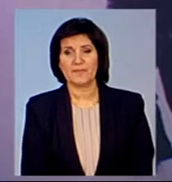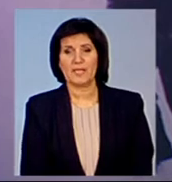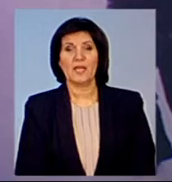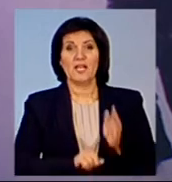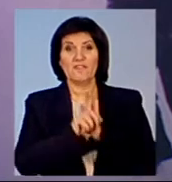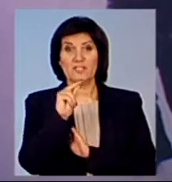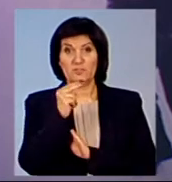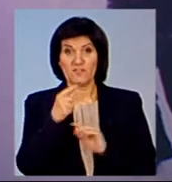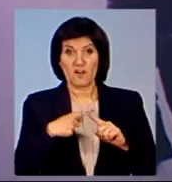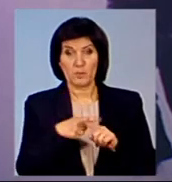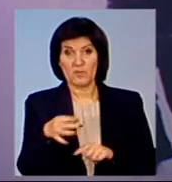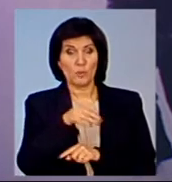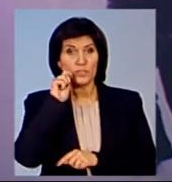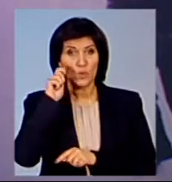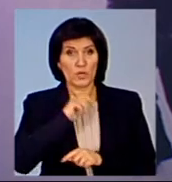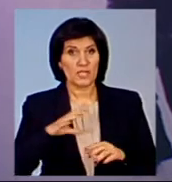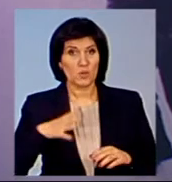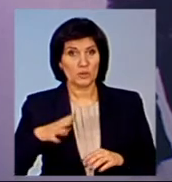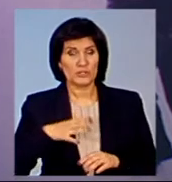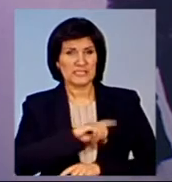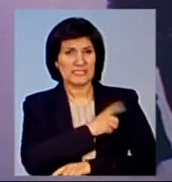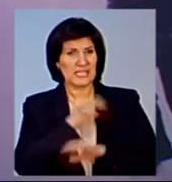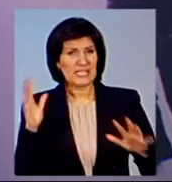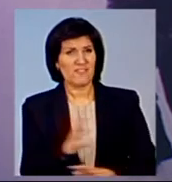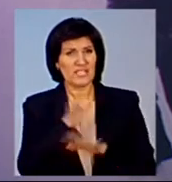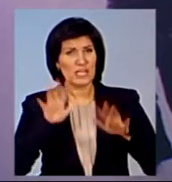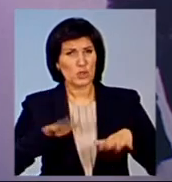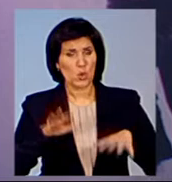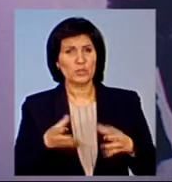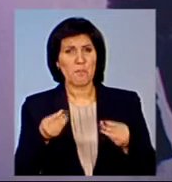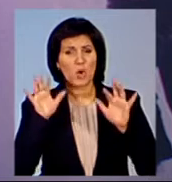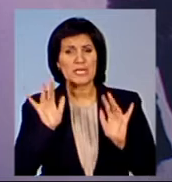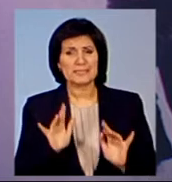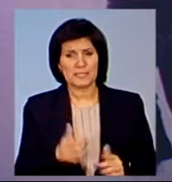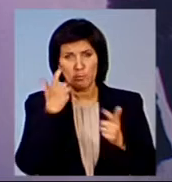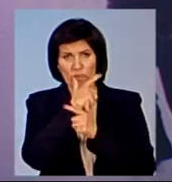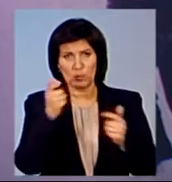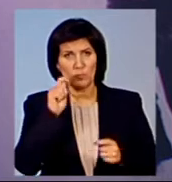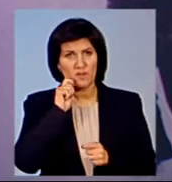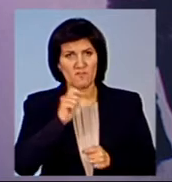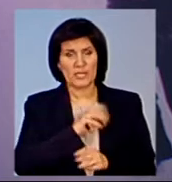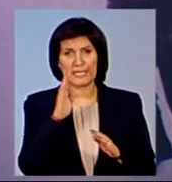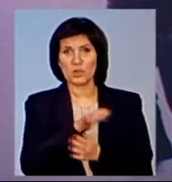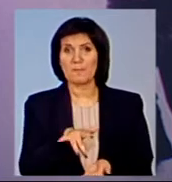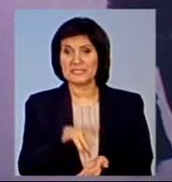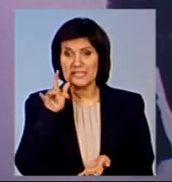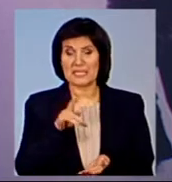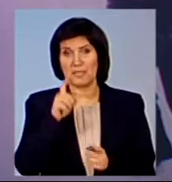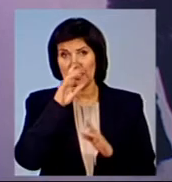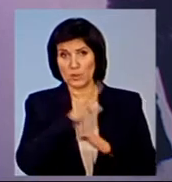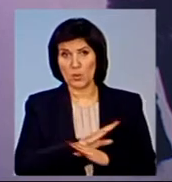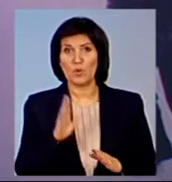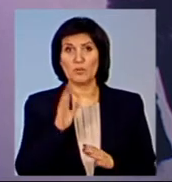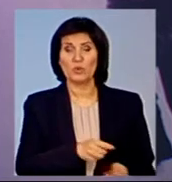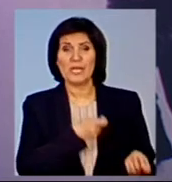Від четверга в половині областей України очікують на сильний вітер, дощ та мокрий сніг, повідомили в Укргідрометцентрі. Негоду принесе